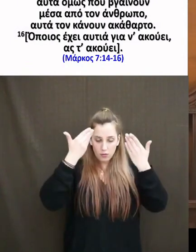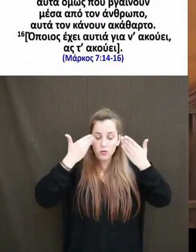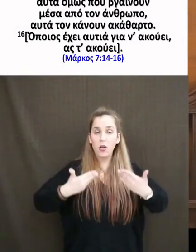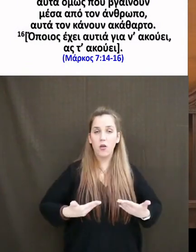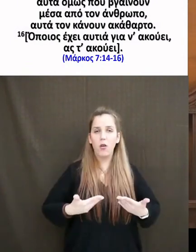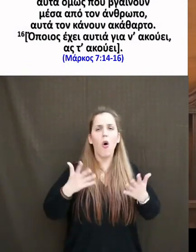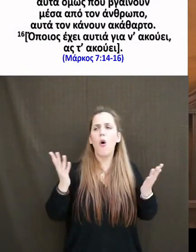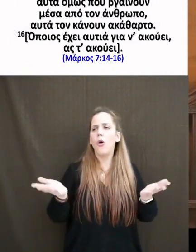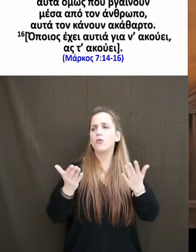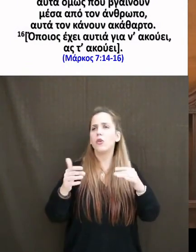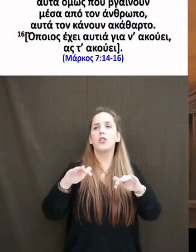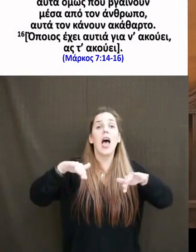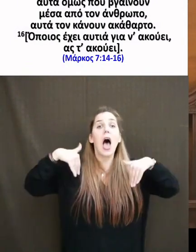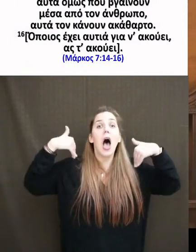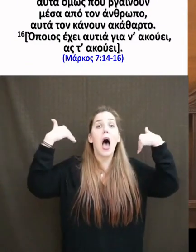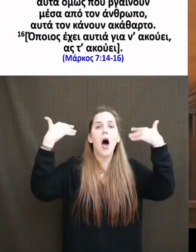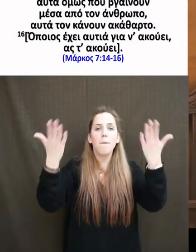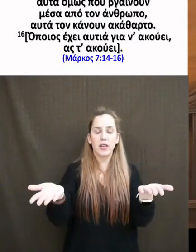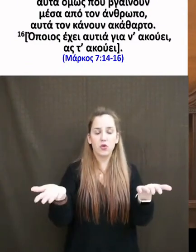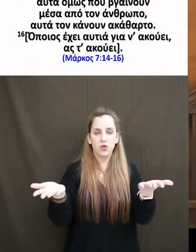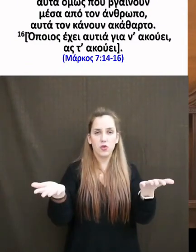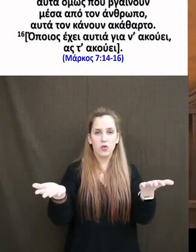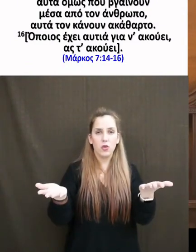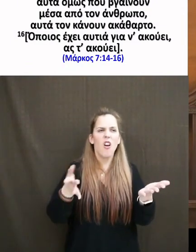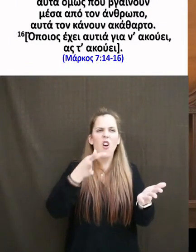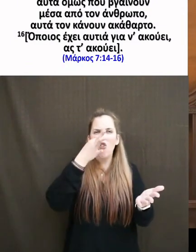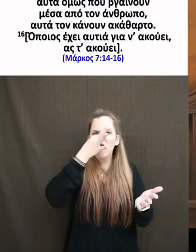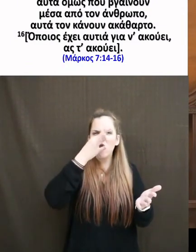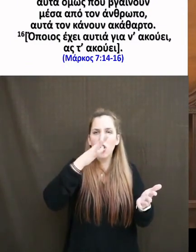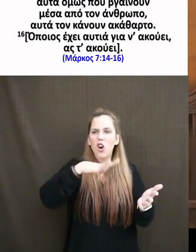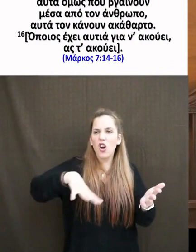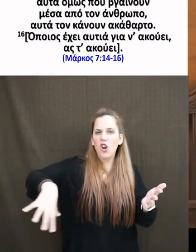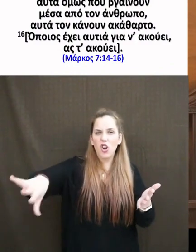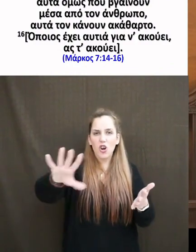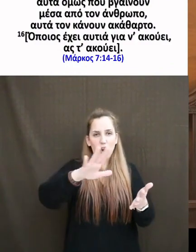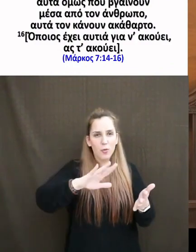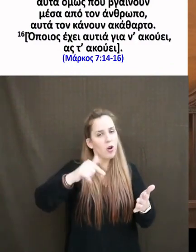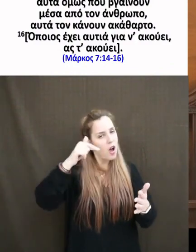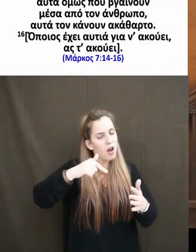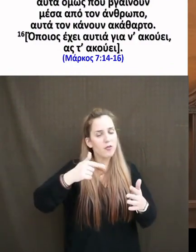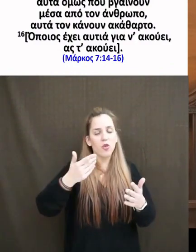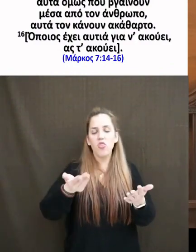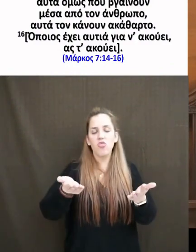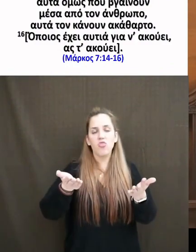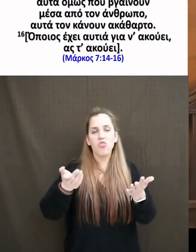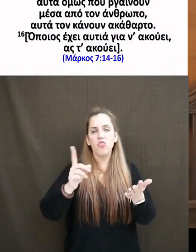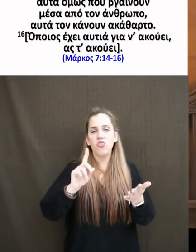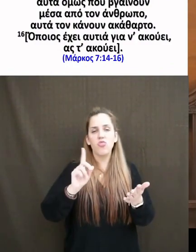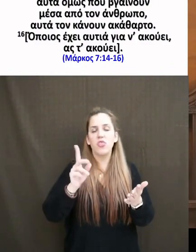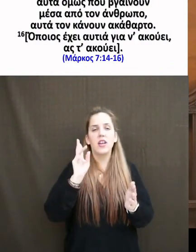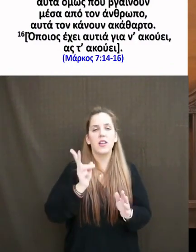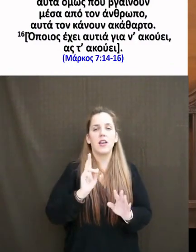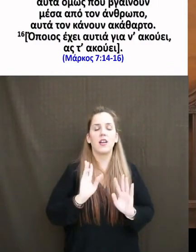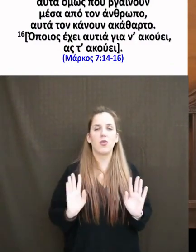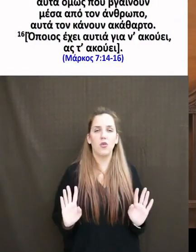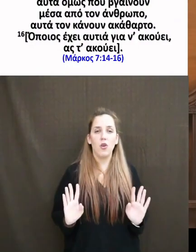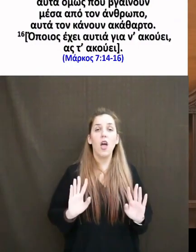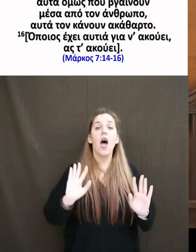Τίποτα από αυτά. Αυτά όμως που βγαίνουν από τον άνθρωπο, αυτά τον κάνουν ακάθαρτο. Όποιος έχει αυτά για να ακούει, ας